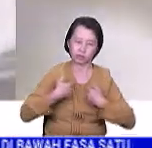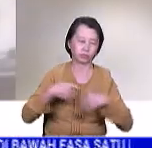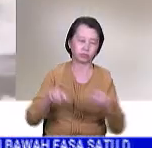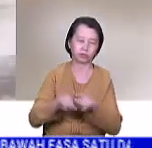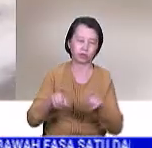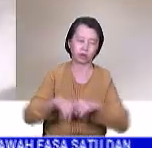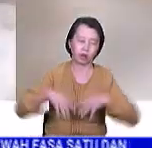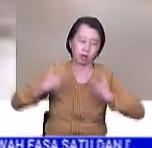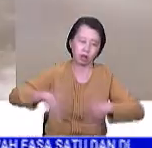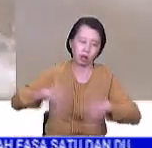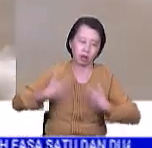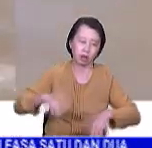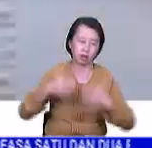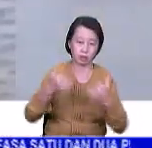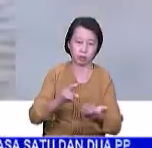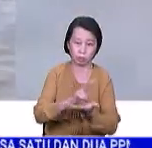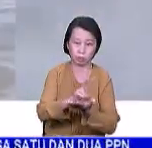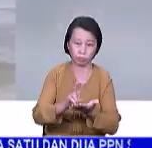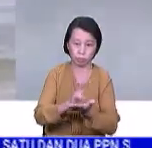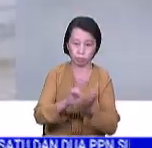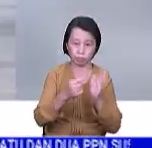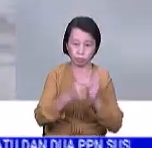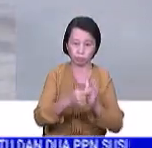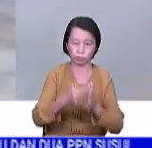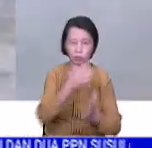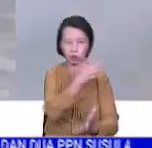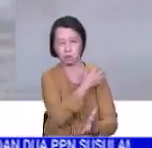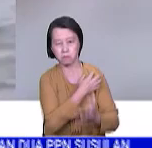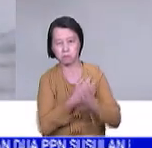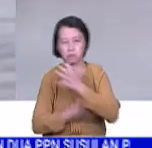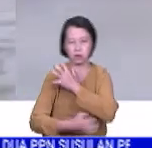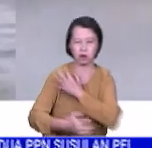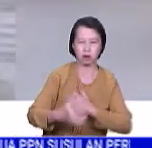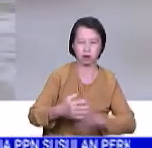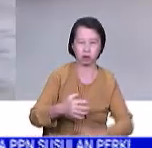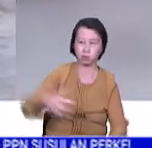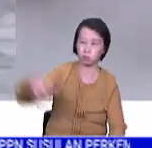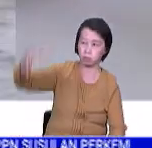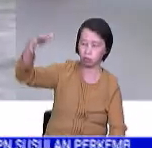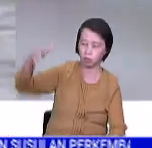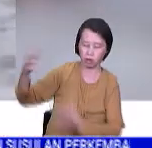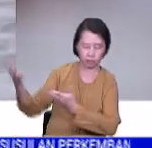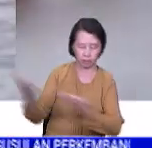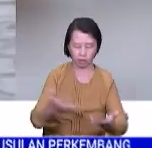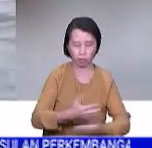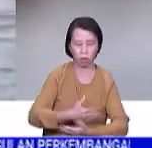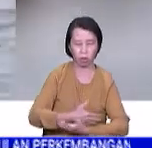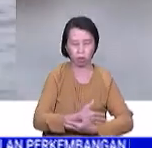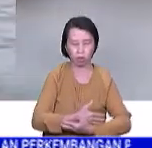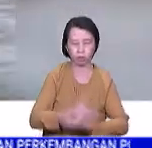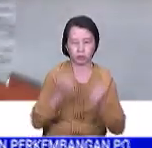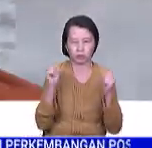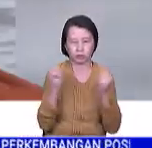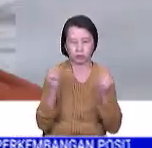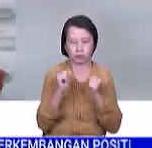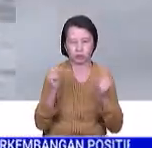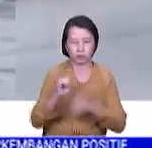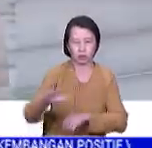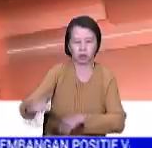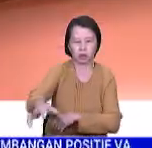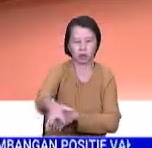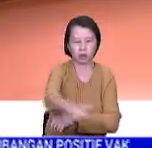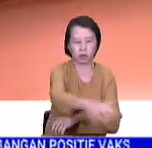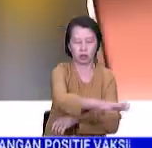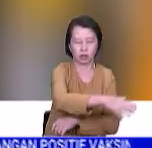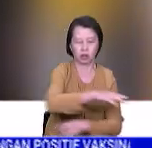haiwan. Baru-baru ini tular video yang memaparkan seekor beruang dewasa yang membawa anak-anaknya untuk menyejukkan badan di sebuah pantai